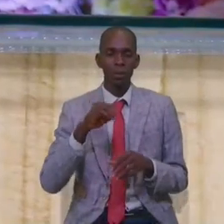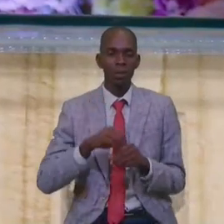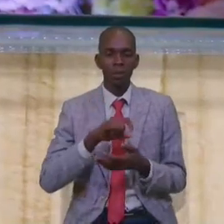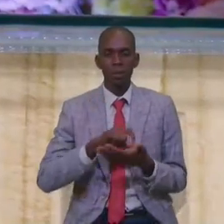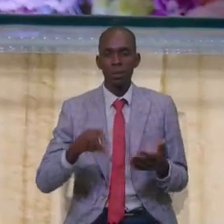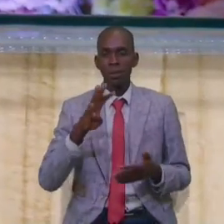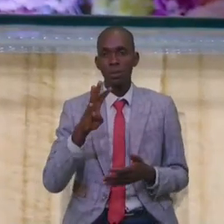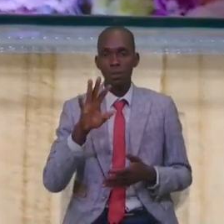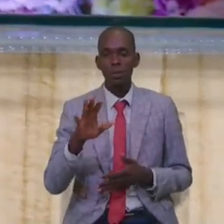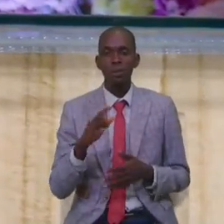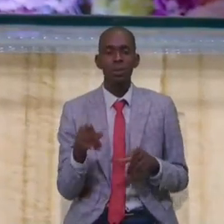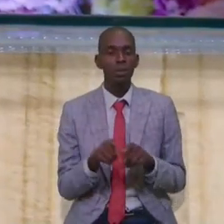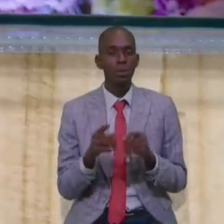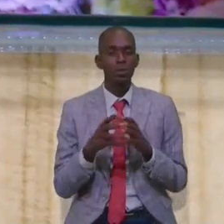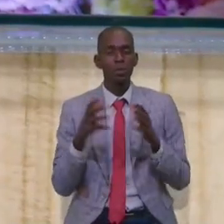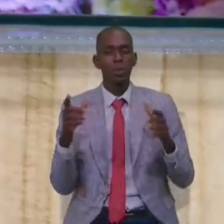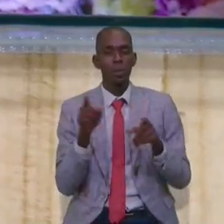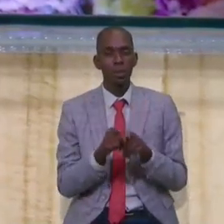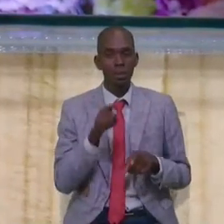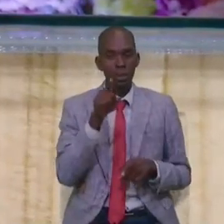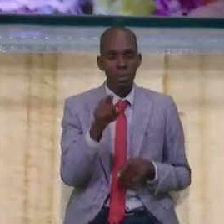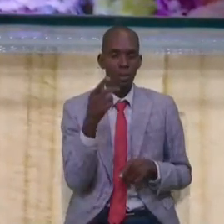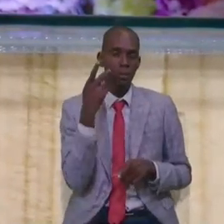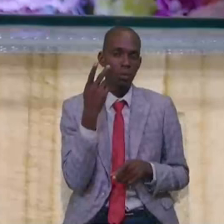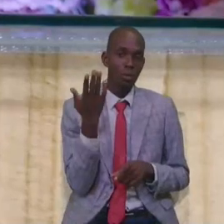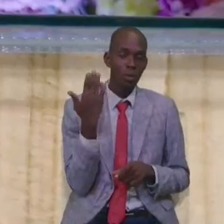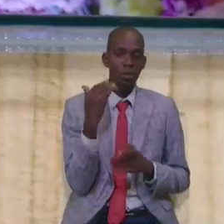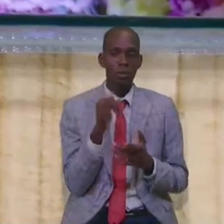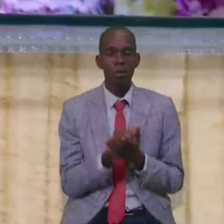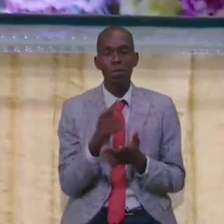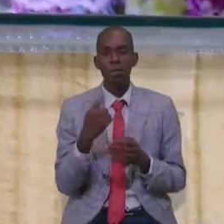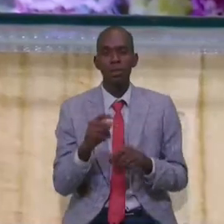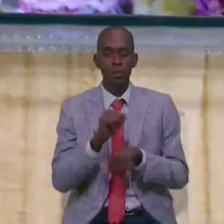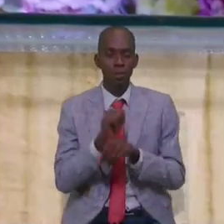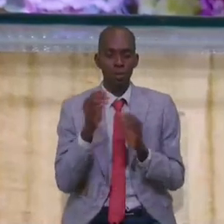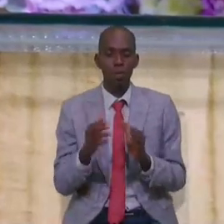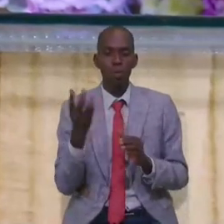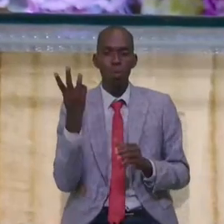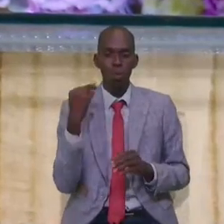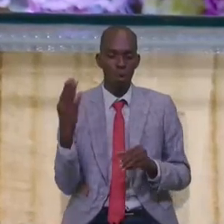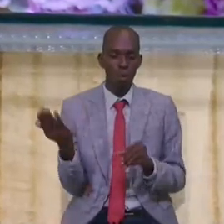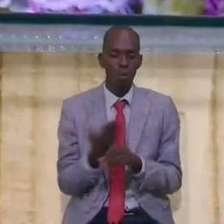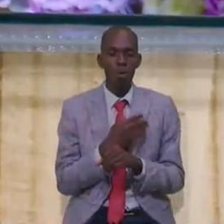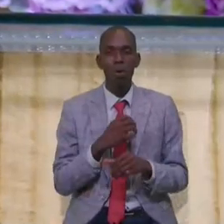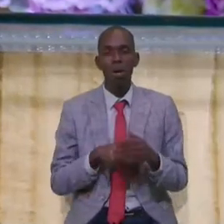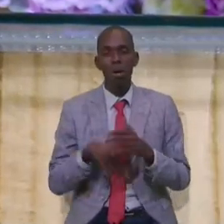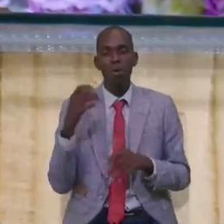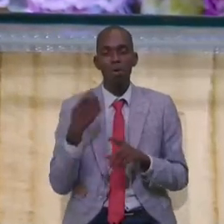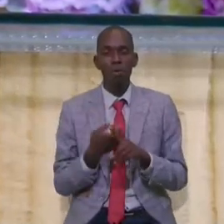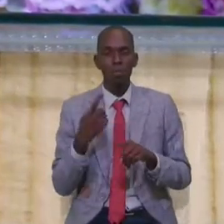C'est ce qu'indique la pierre que tu as vue se détacher de la montagne sans le